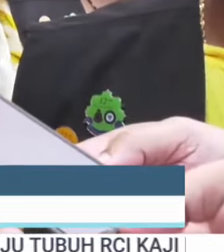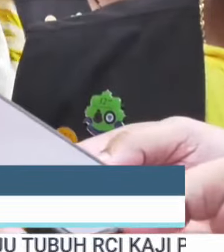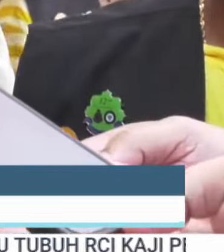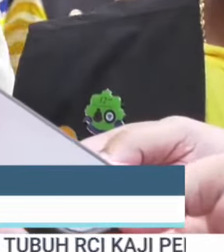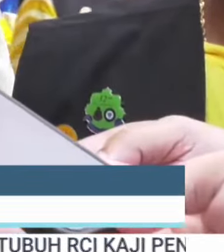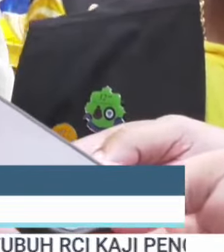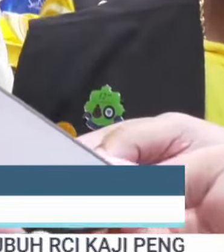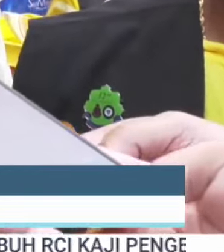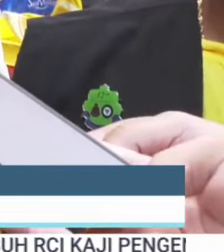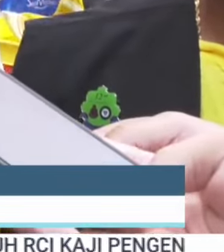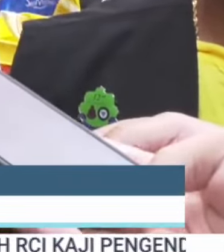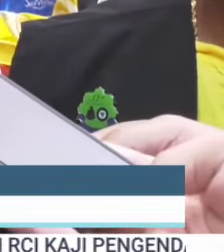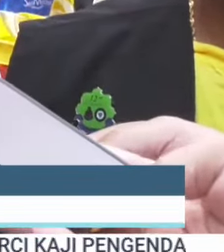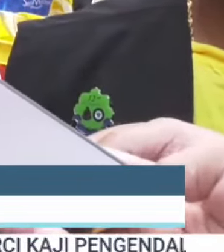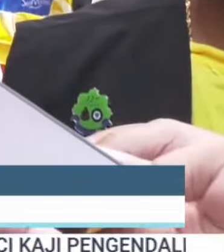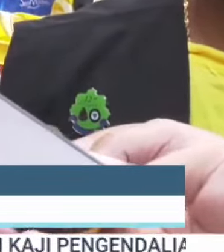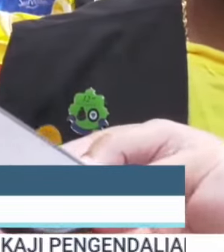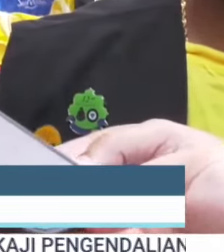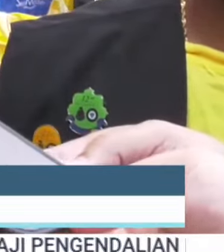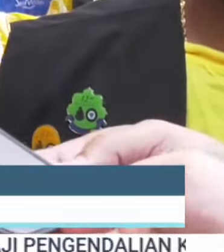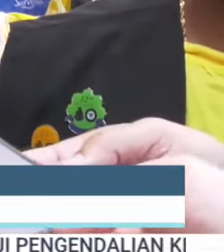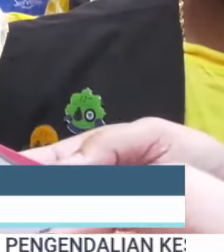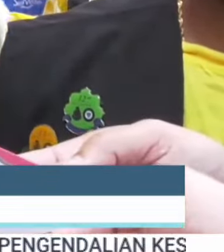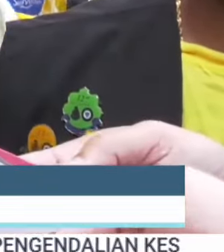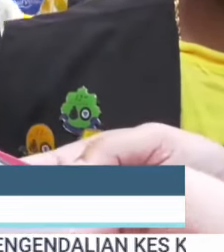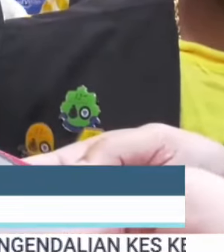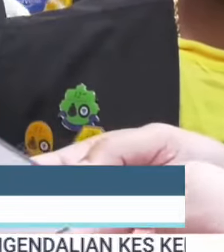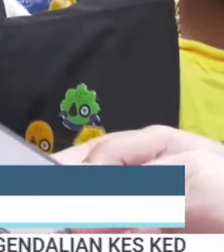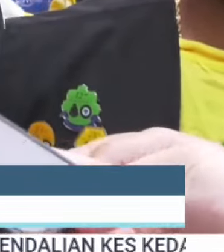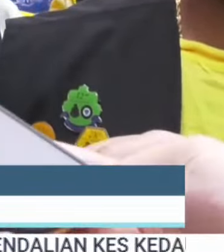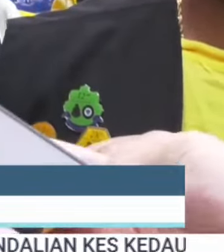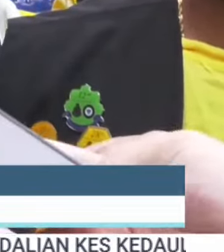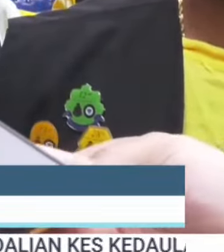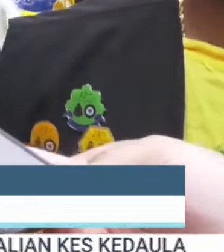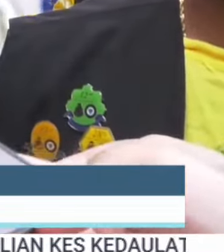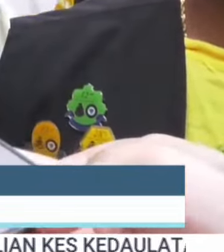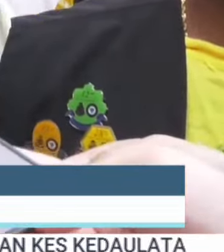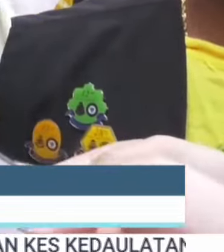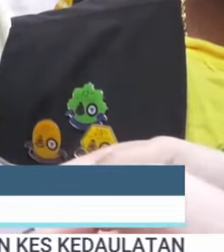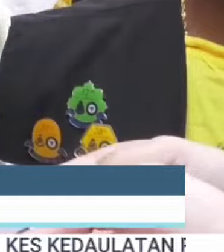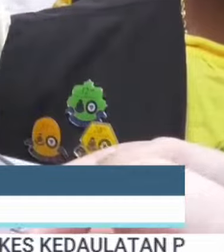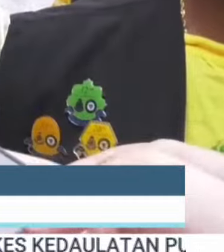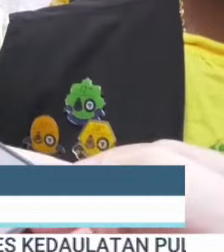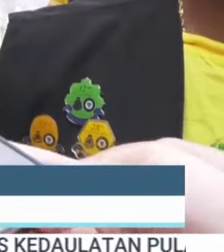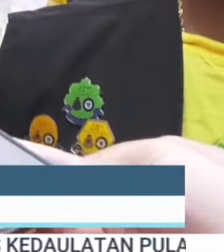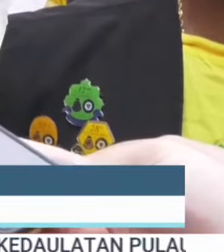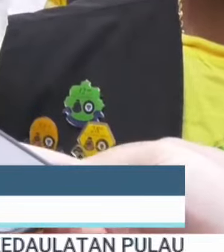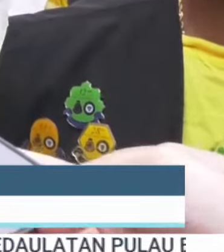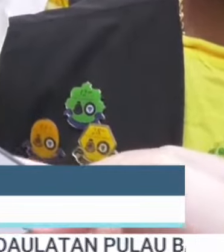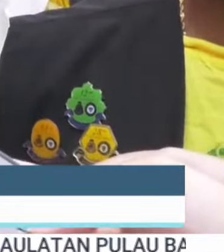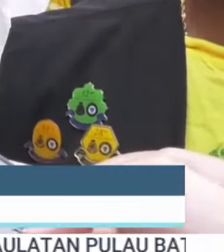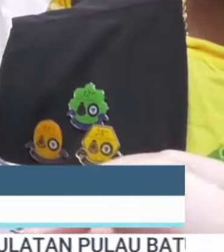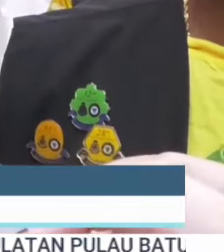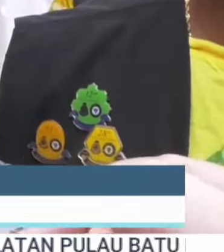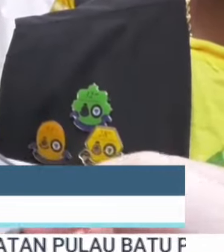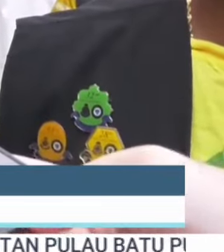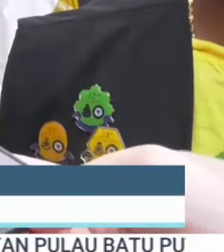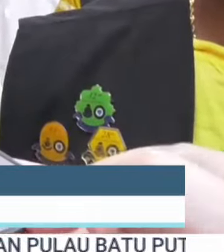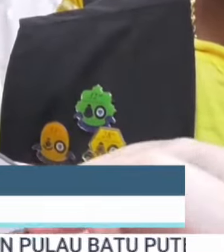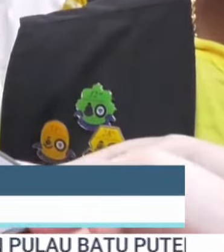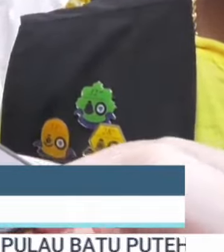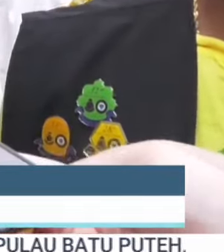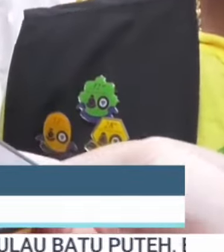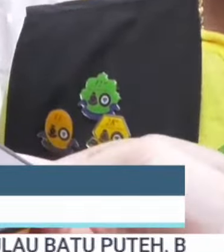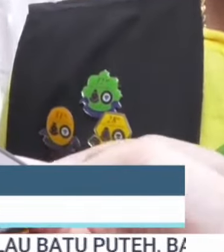jangan Leka dan menyimpan di mana-mana dan bagi Pi polis jugaond yang untuk jaga aman